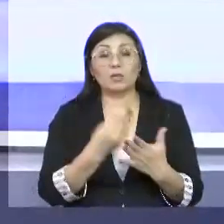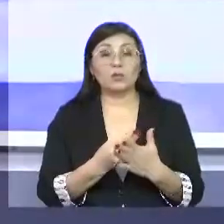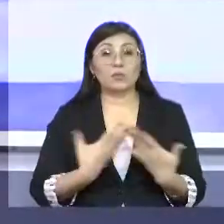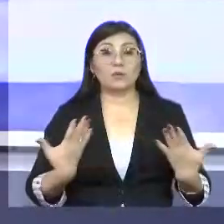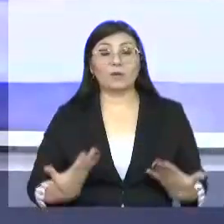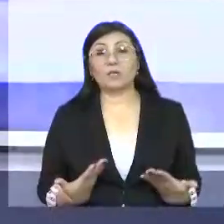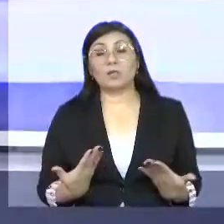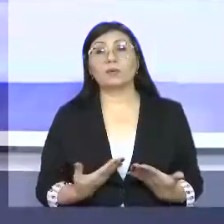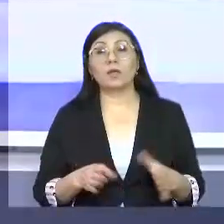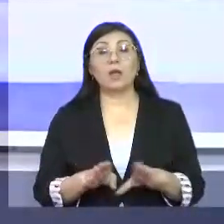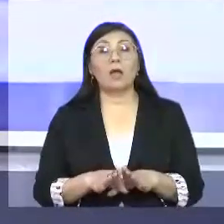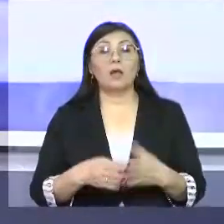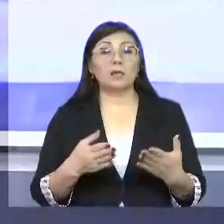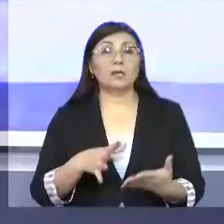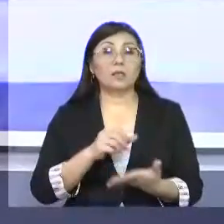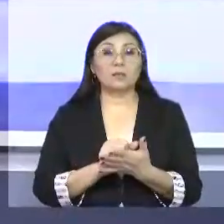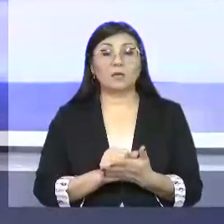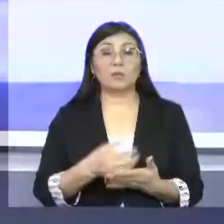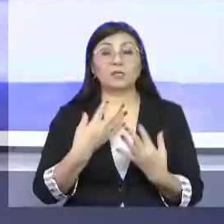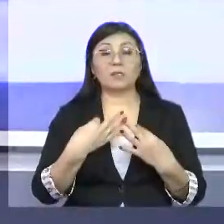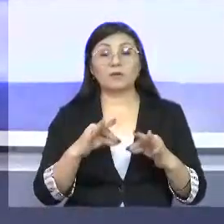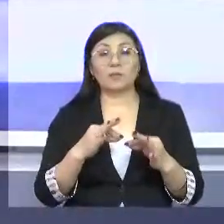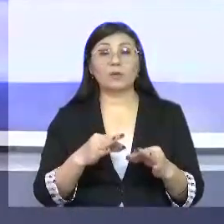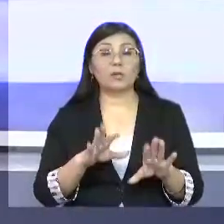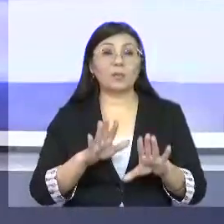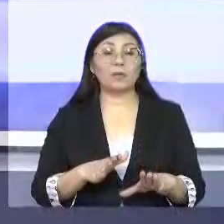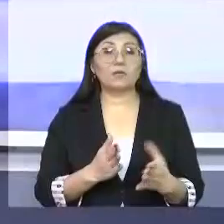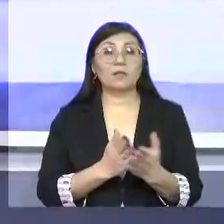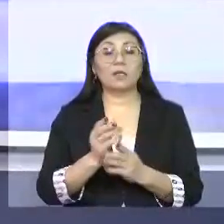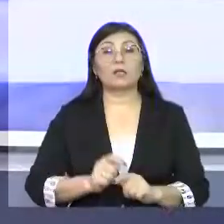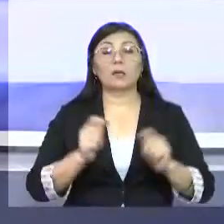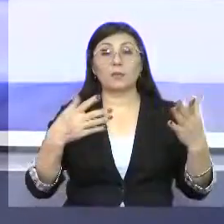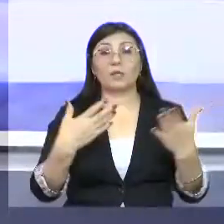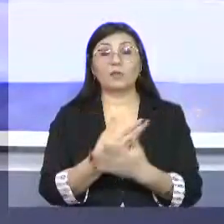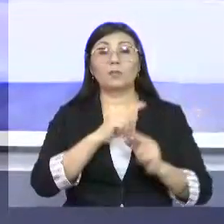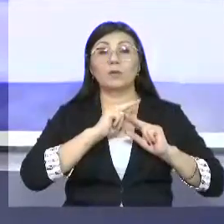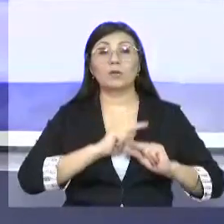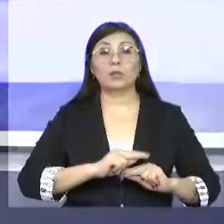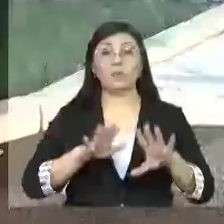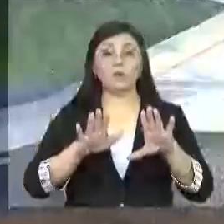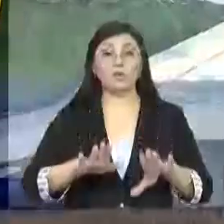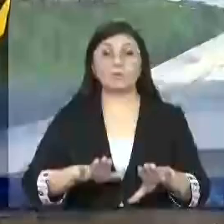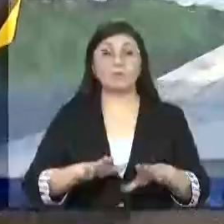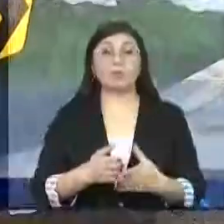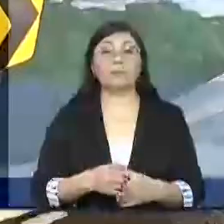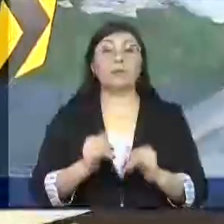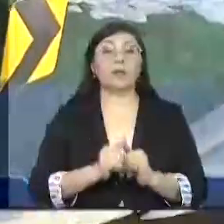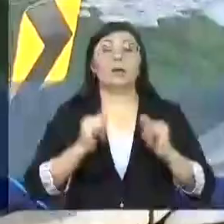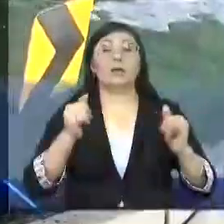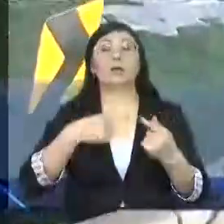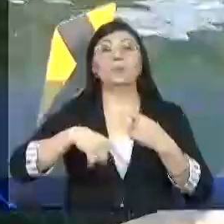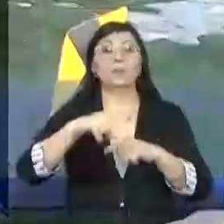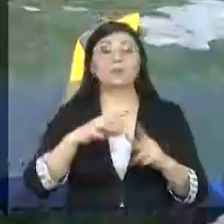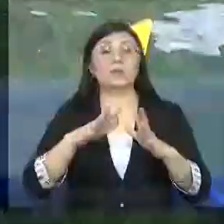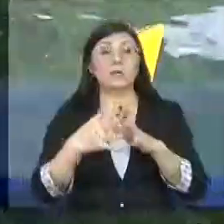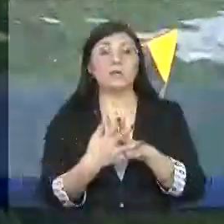благосостояние. Кроме того, местные жители занимают свободные ниши в сфере услуг, открывают новые рабочие места. Развивать бизнес в сельской